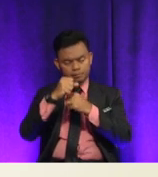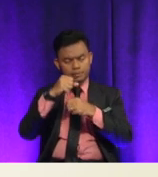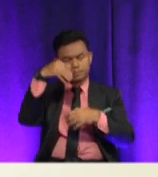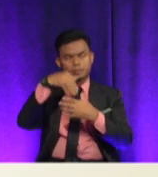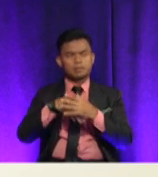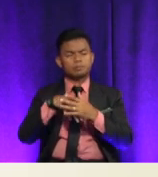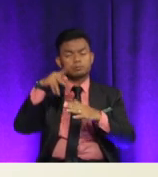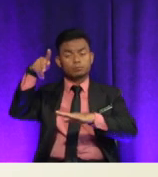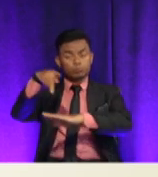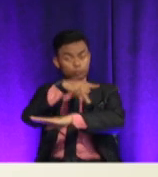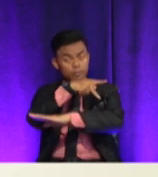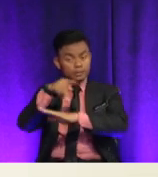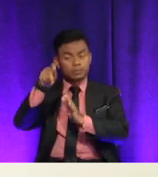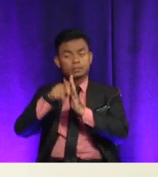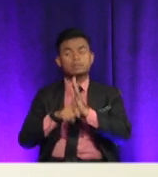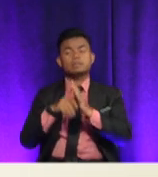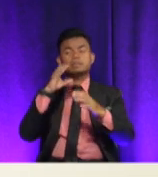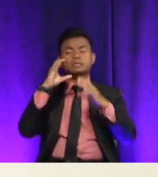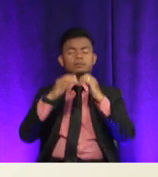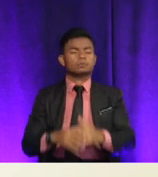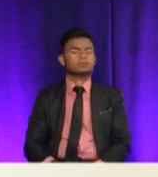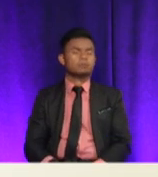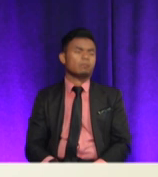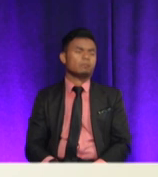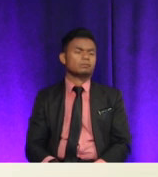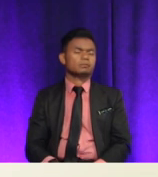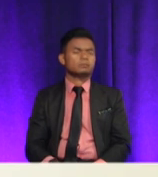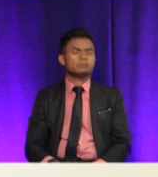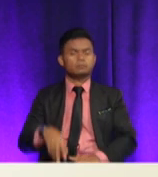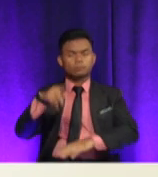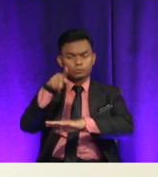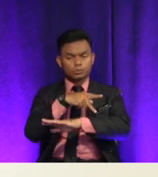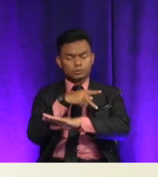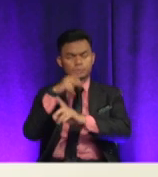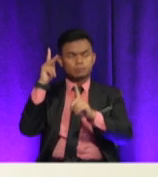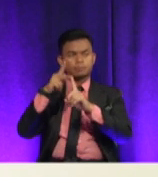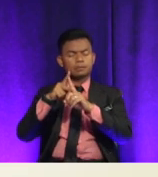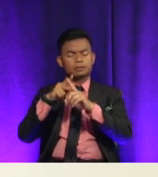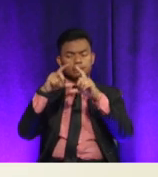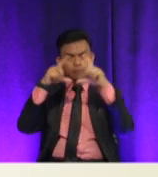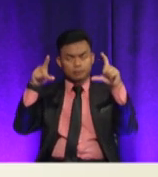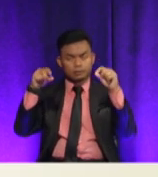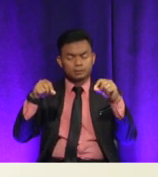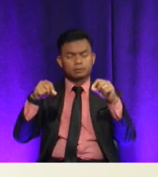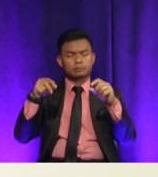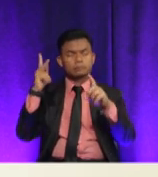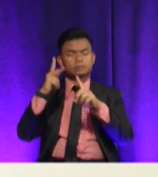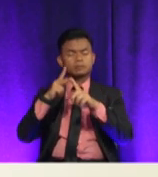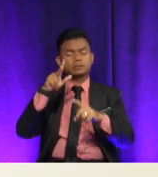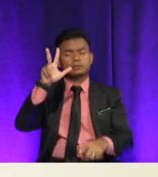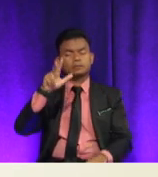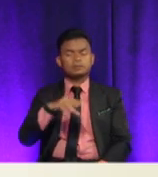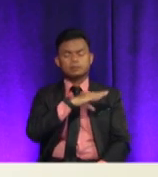tersebut Oke puisi tersebut maksudnya puisi pada rangkap yang ketiga dan juga puisi pada rangkap yang ke